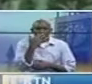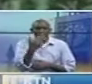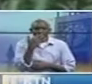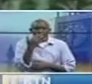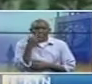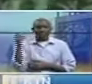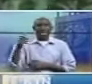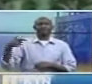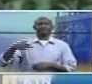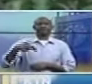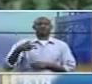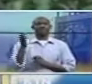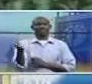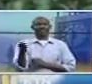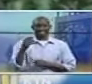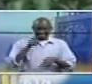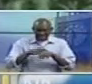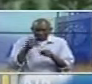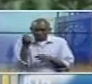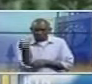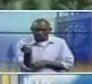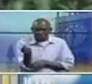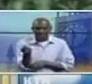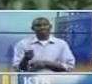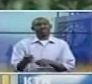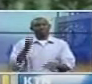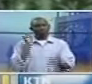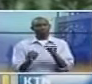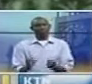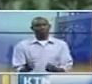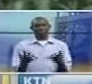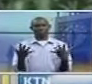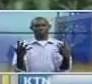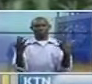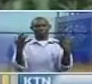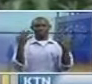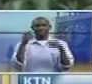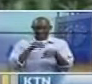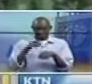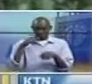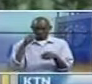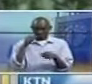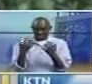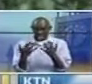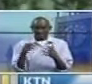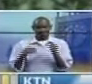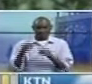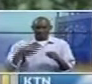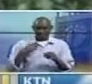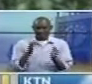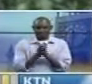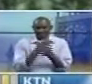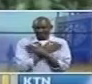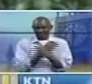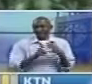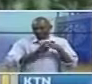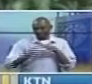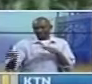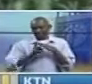hiyo ni petrol. Within no time moto ulikuwa umelipuka. Kati moto ulilipuka, mimi na wewe rafiki yangu tukatoka mbio mbio